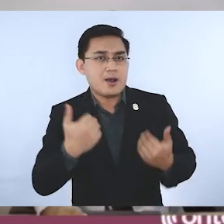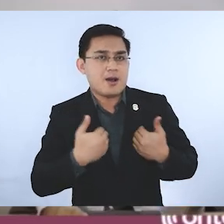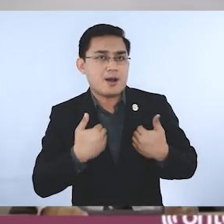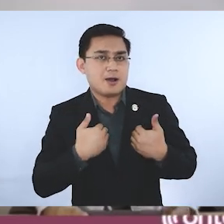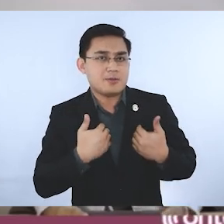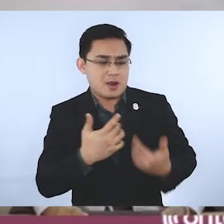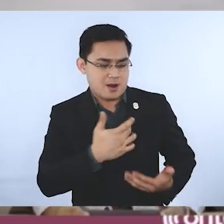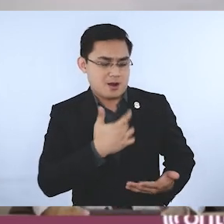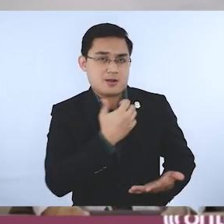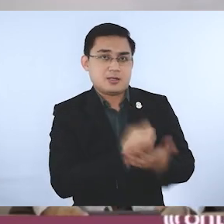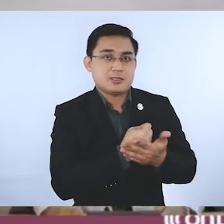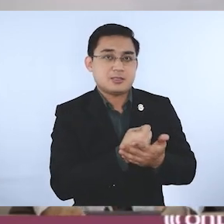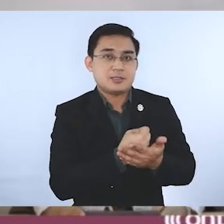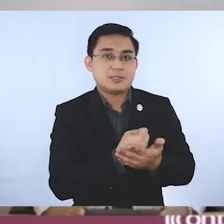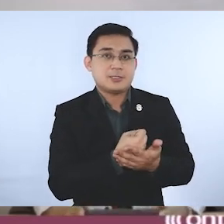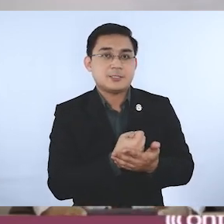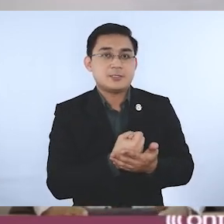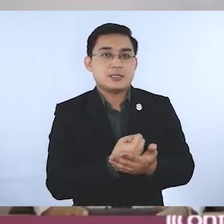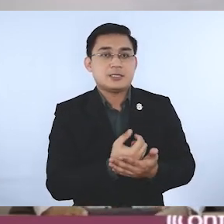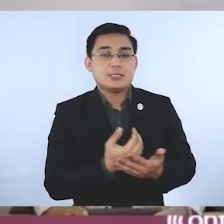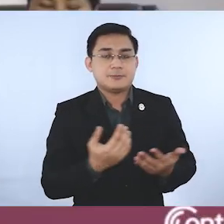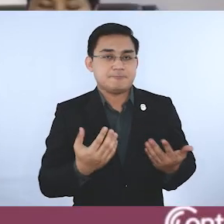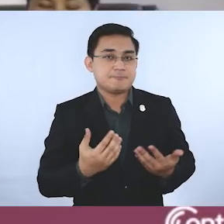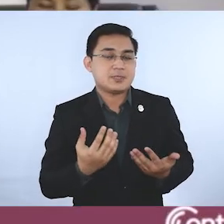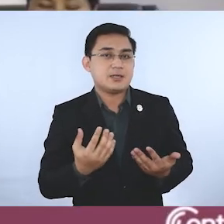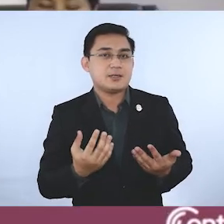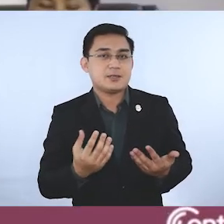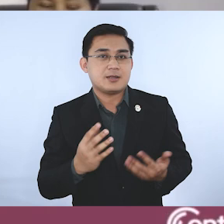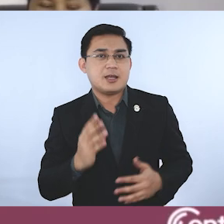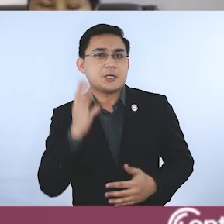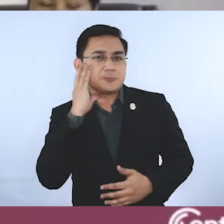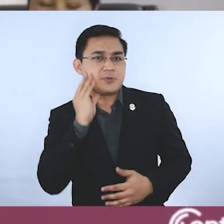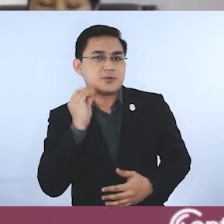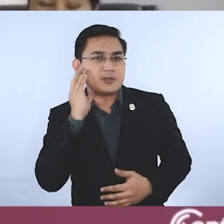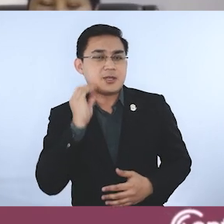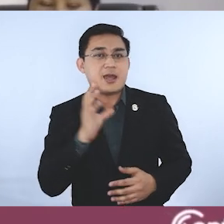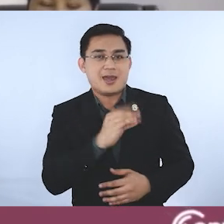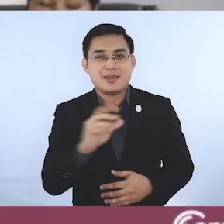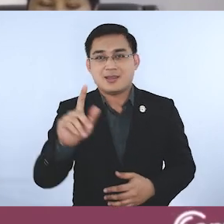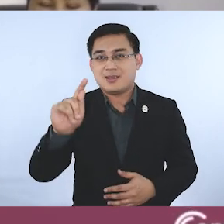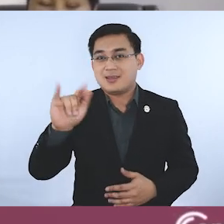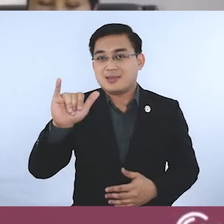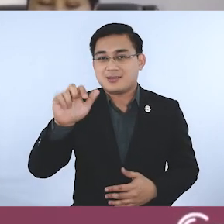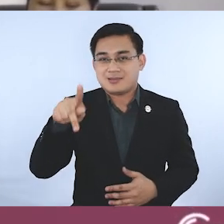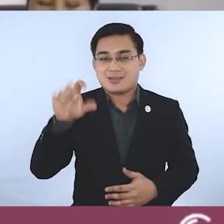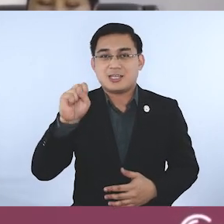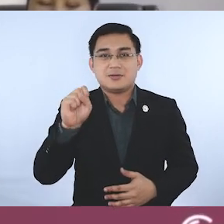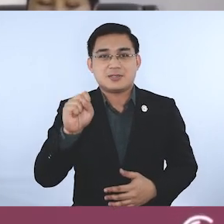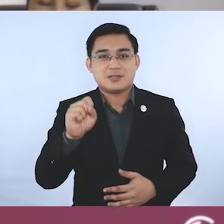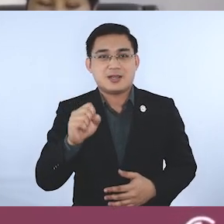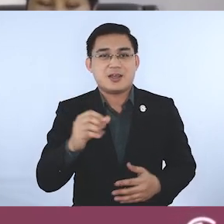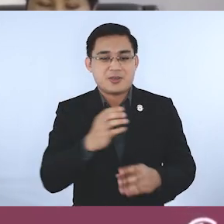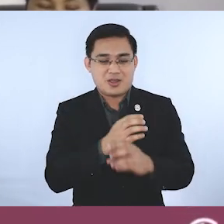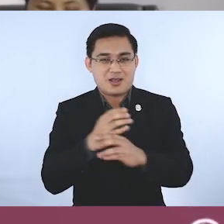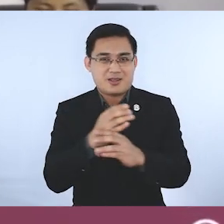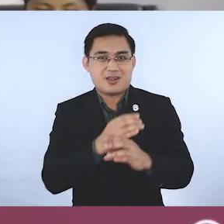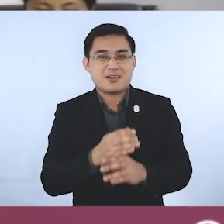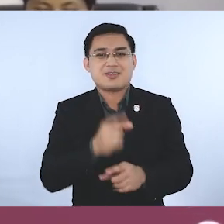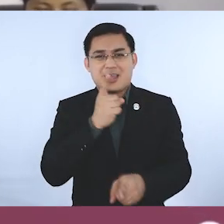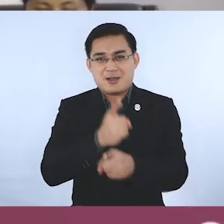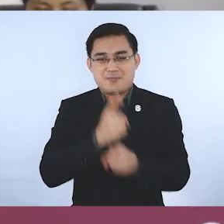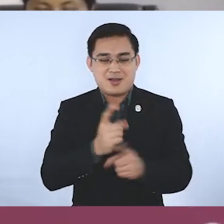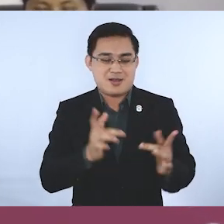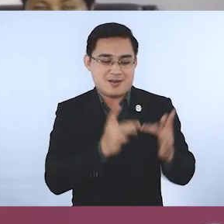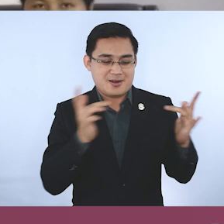attack. Narito ang ilang karanasan ni Dr. Eden at ilang mga tips para mapangalagaan ng tama ang ating puso